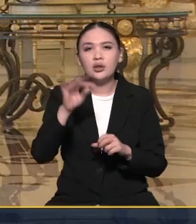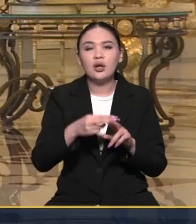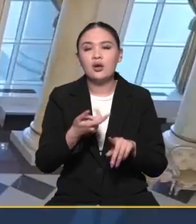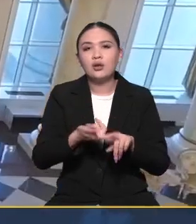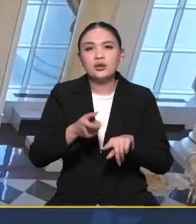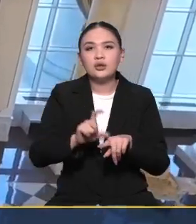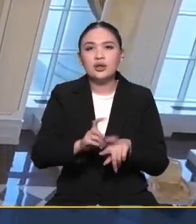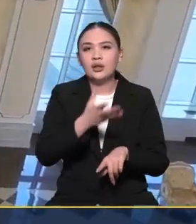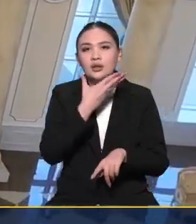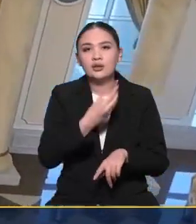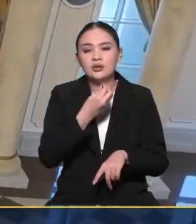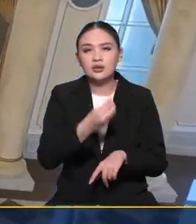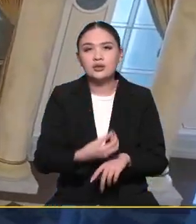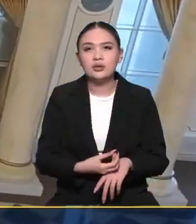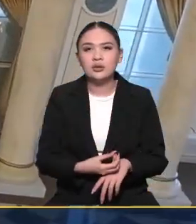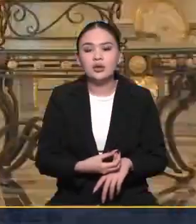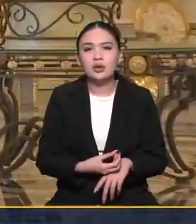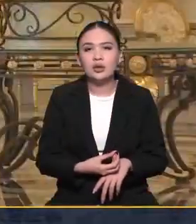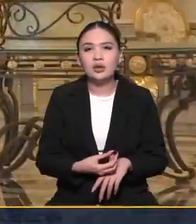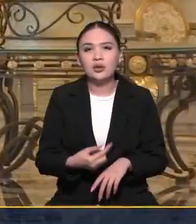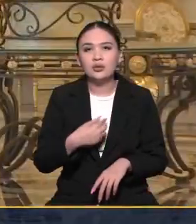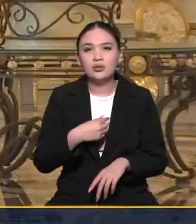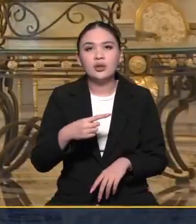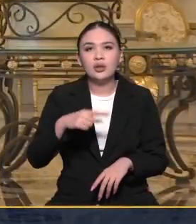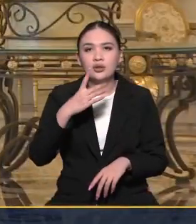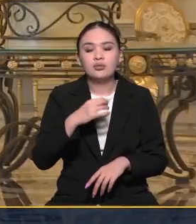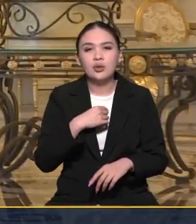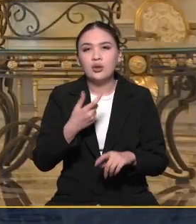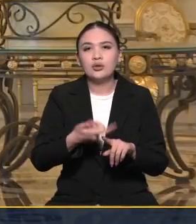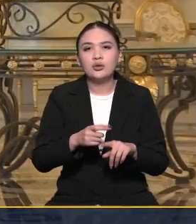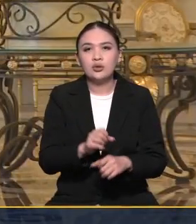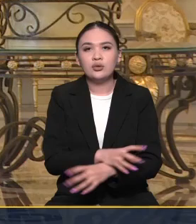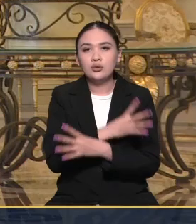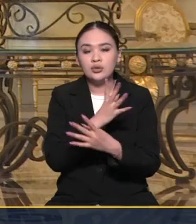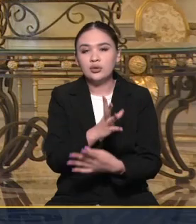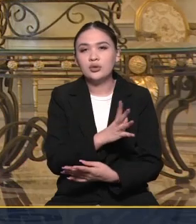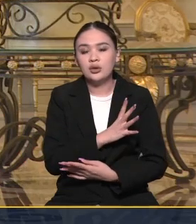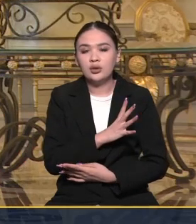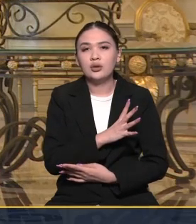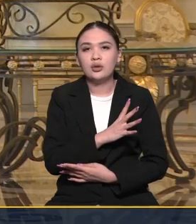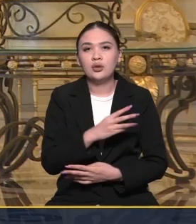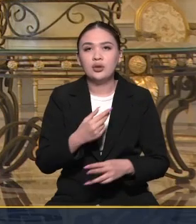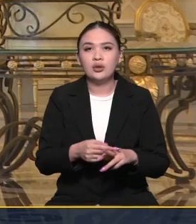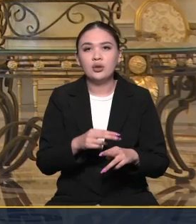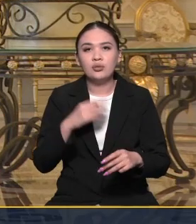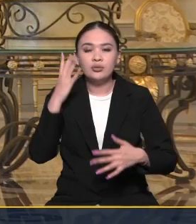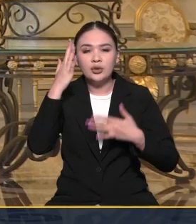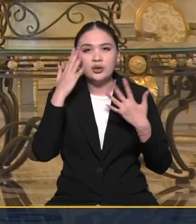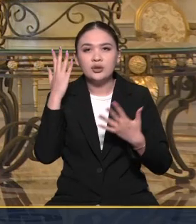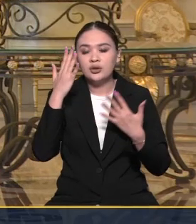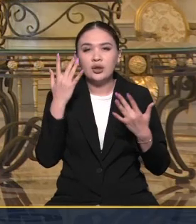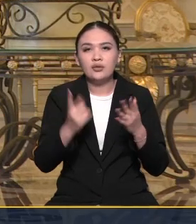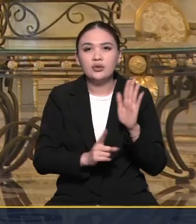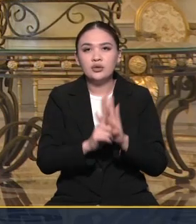очень такая красивая. Только мне сказали, я очень удивилась и начала представлять.